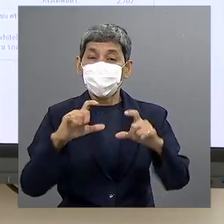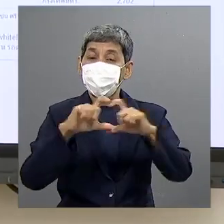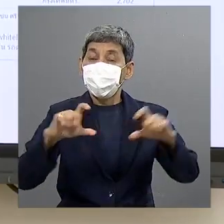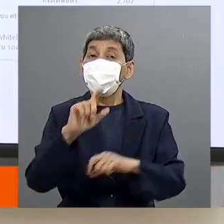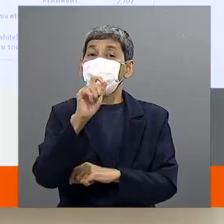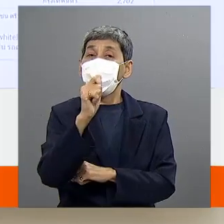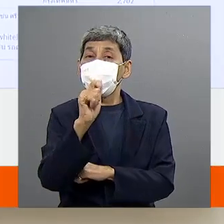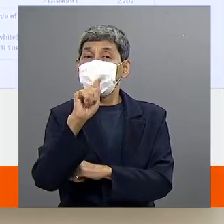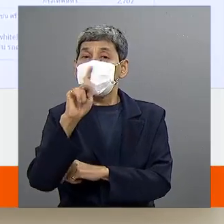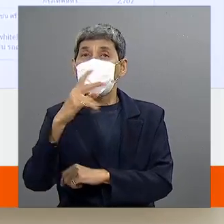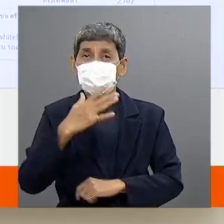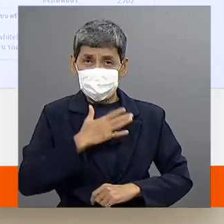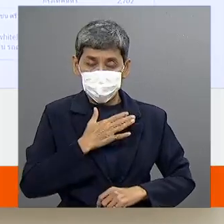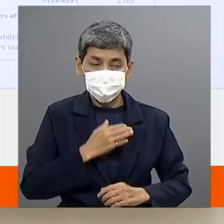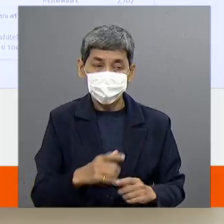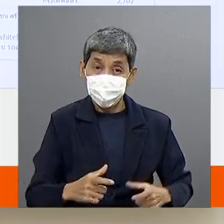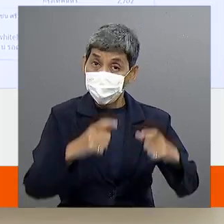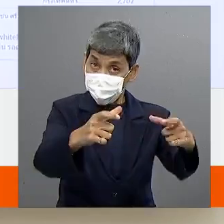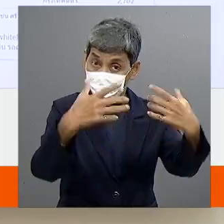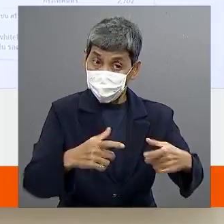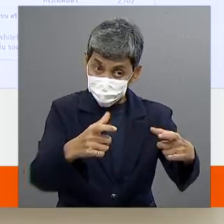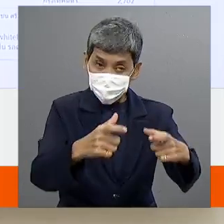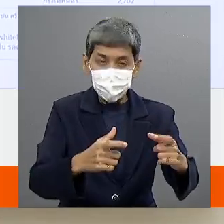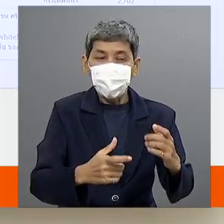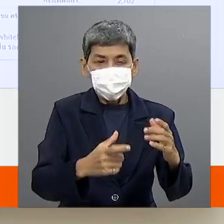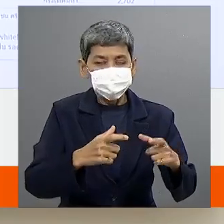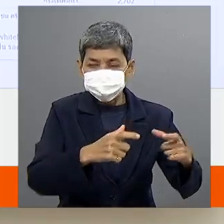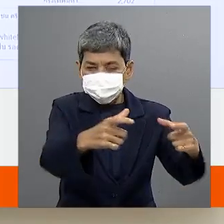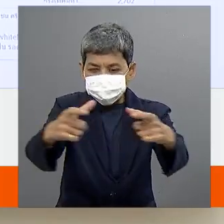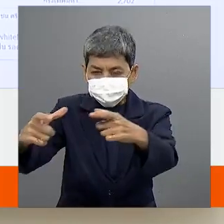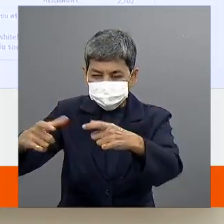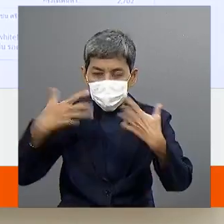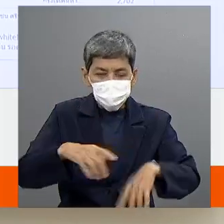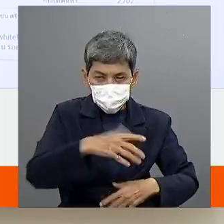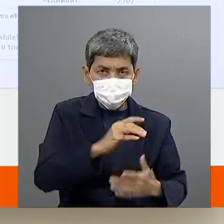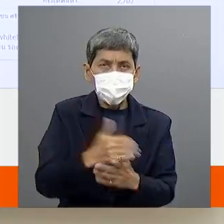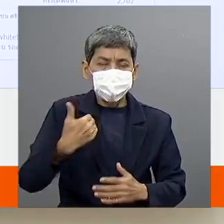ราส่งไปกระจายไปในกลุ่มเสี่ยงซึ่งกลุ่มเสี่ยงนี้มีทั้งตลาด